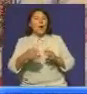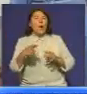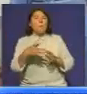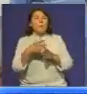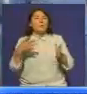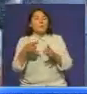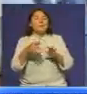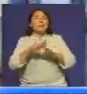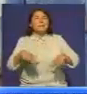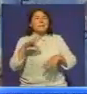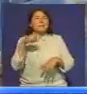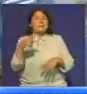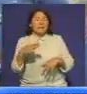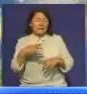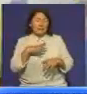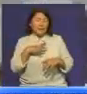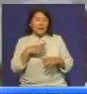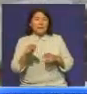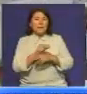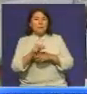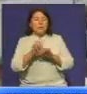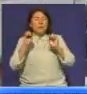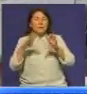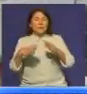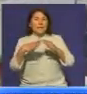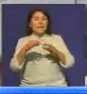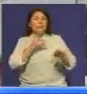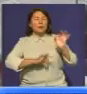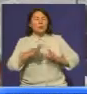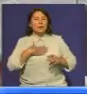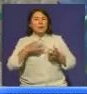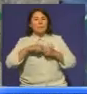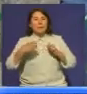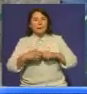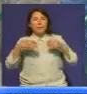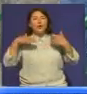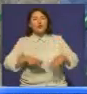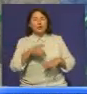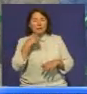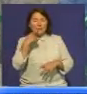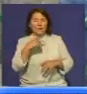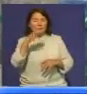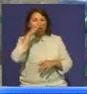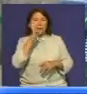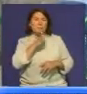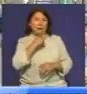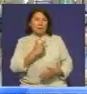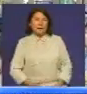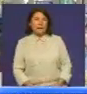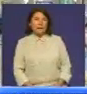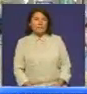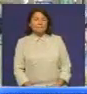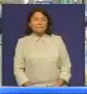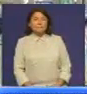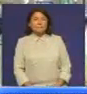на места в детском саду если здание отремонтируют из-за dude в эксплуатацию то наша проблема решится говорят родители был